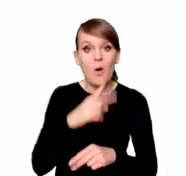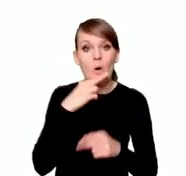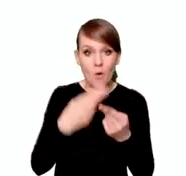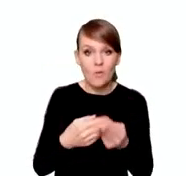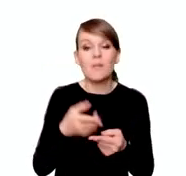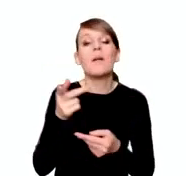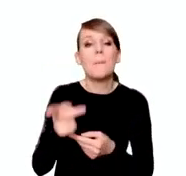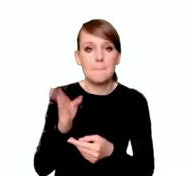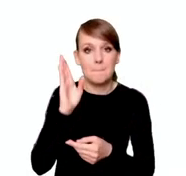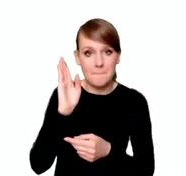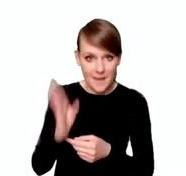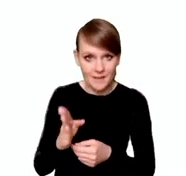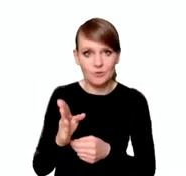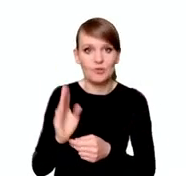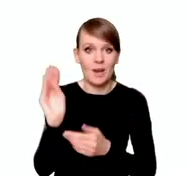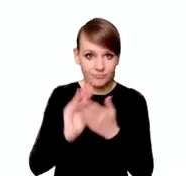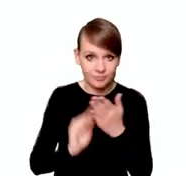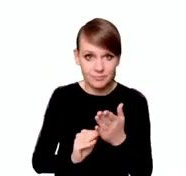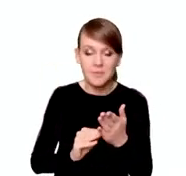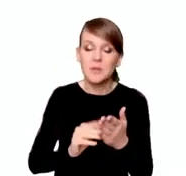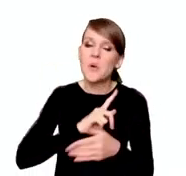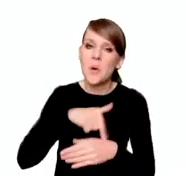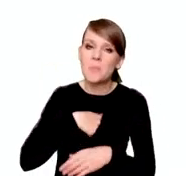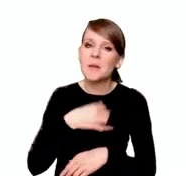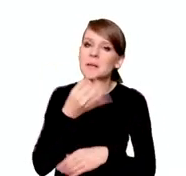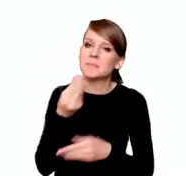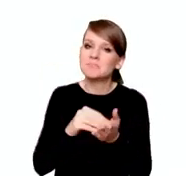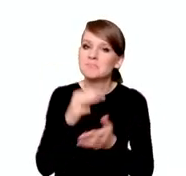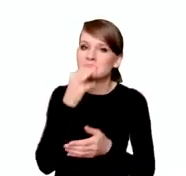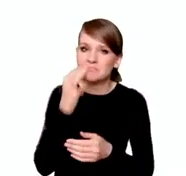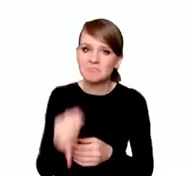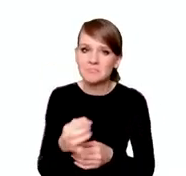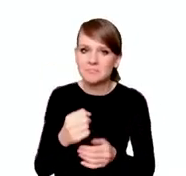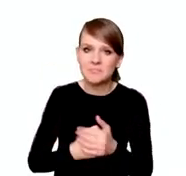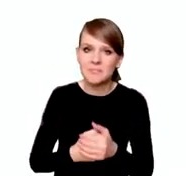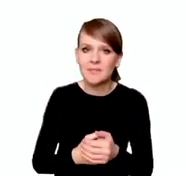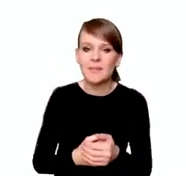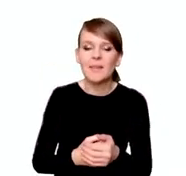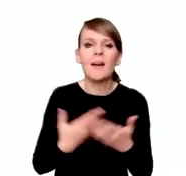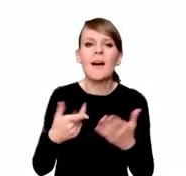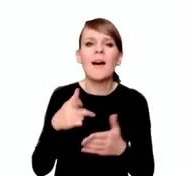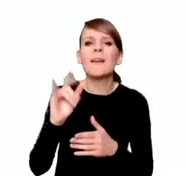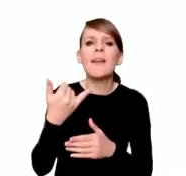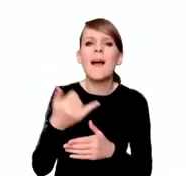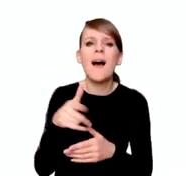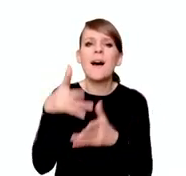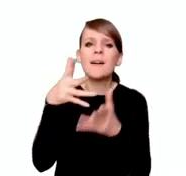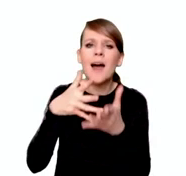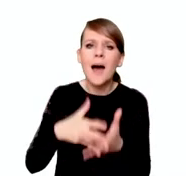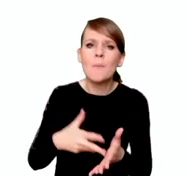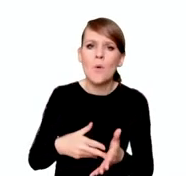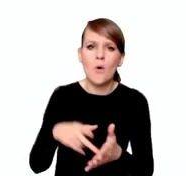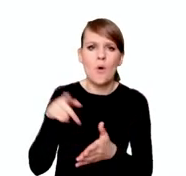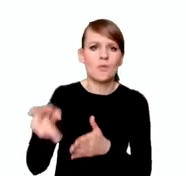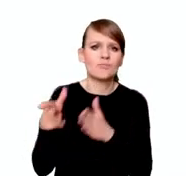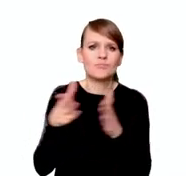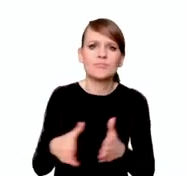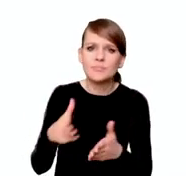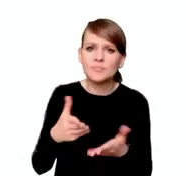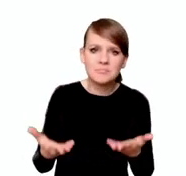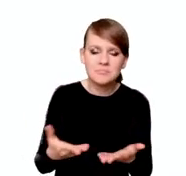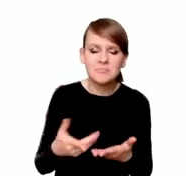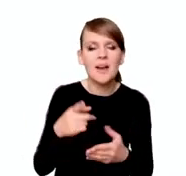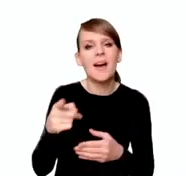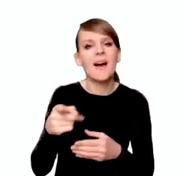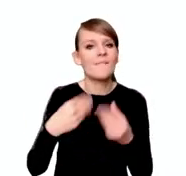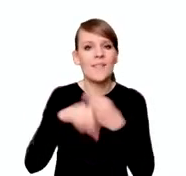twierdząco, zapytaliśmy też o to, jakie raporty są opracowywane i najczęściej wskazywana odpowiedź